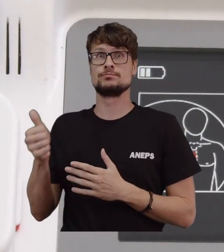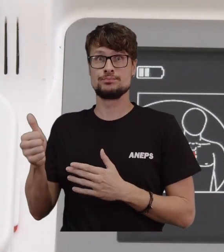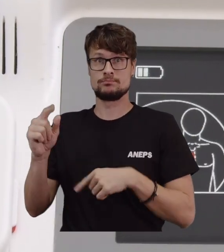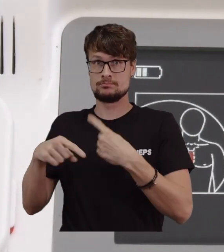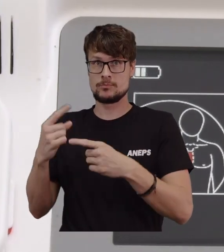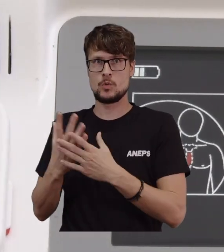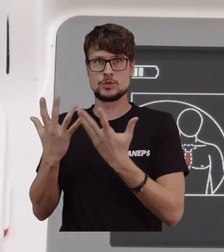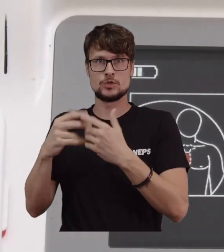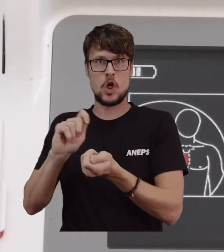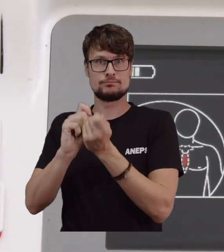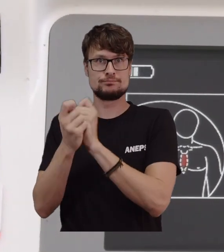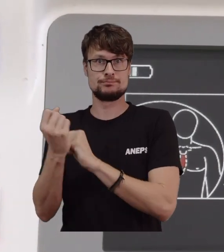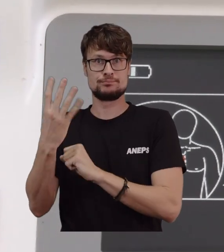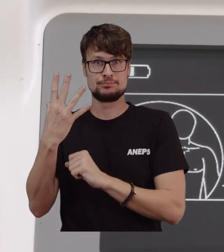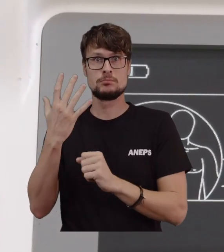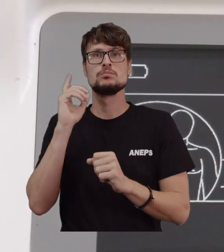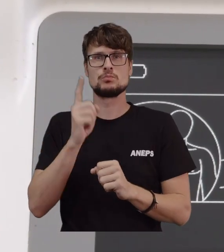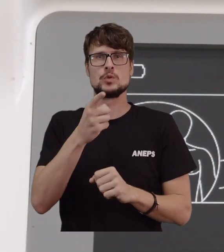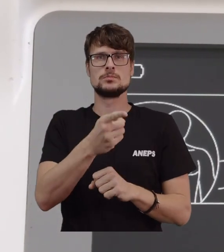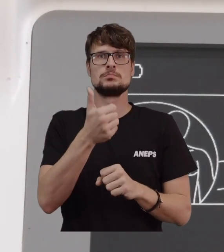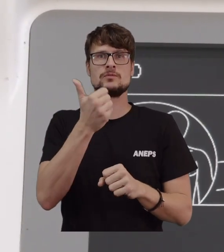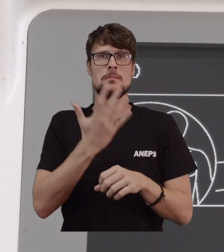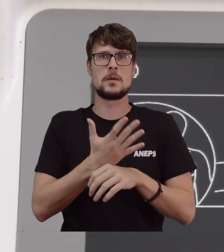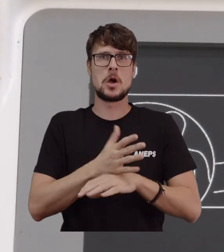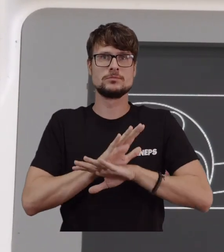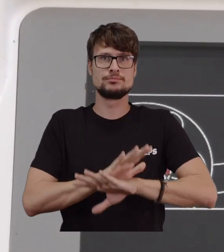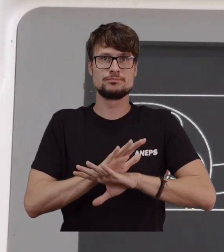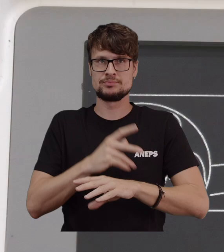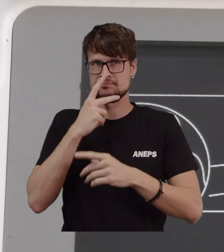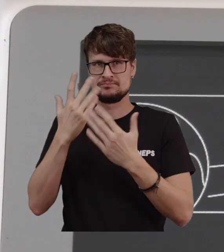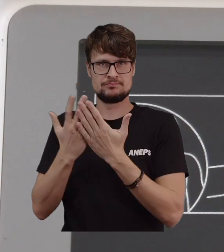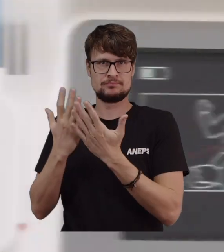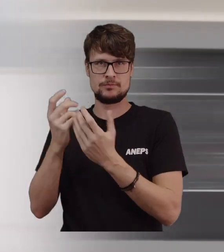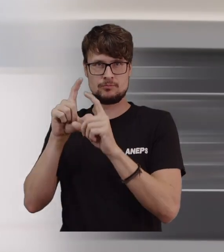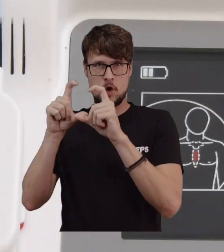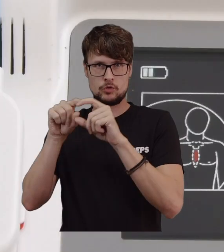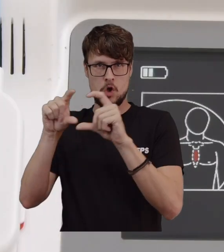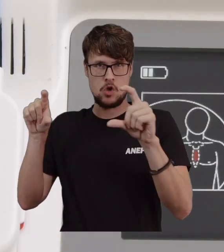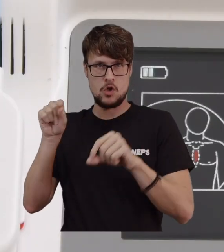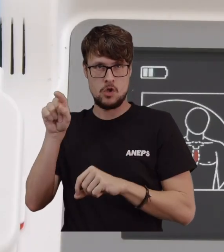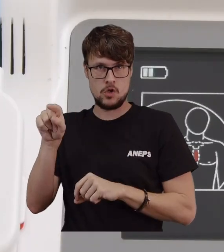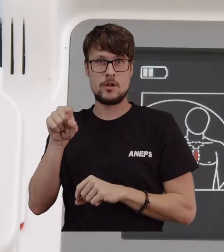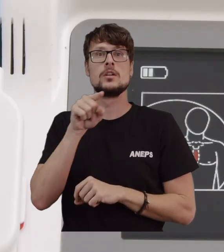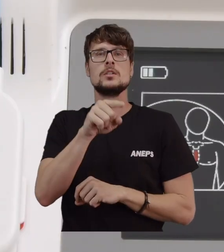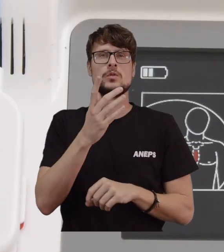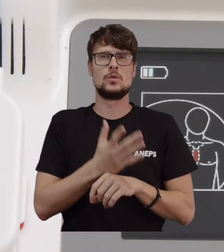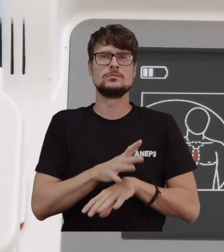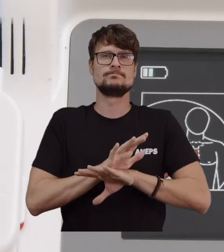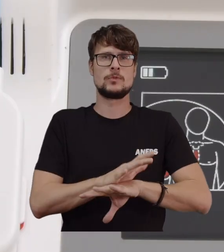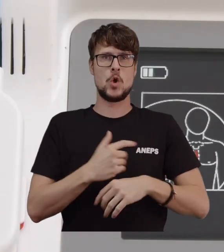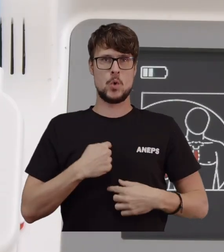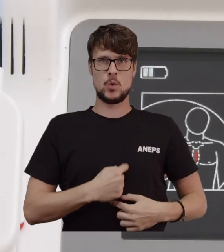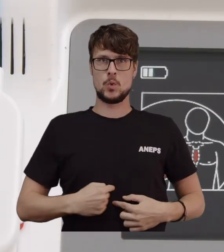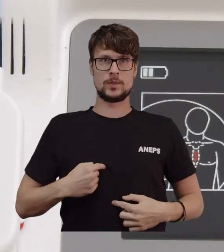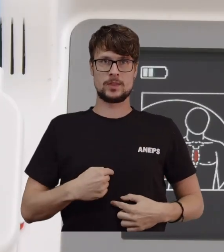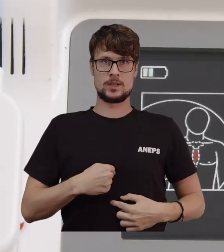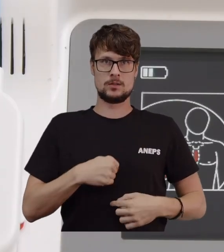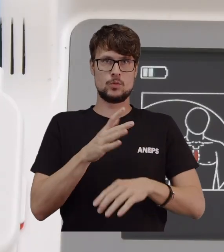Výboj realizovaný. KPR vykonávajte podľa pokynov. Položte ruky na hrudník